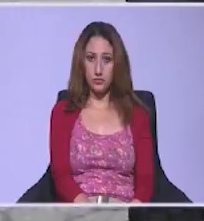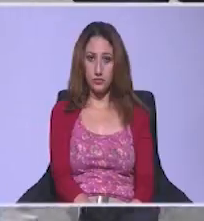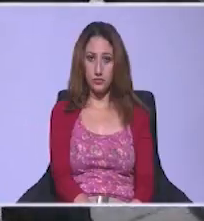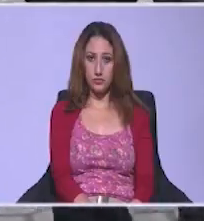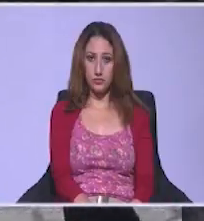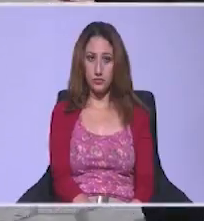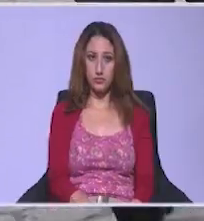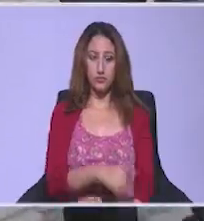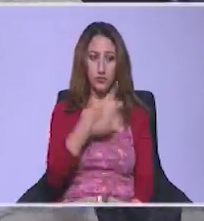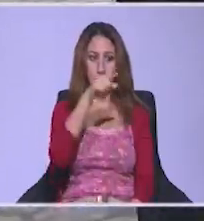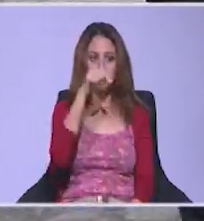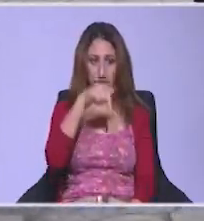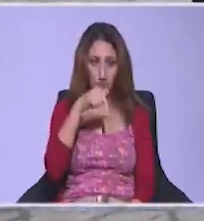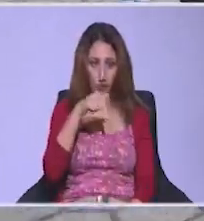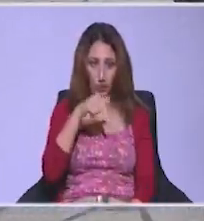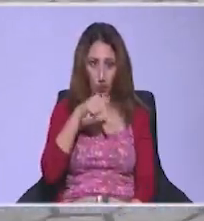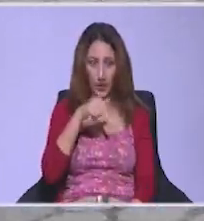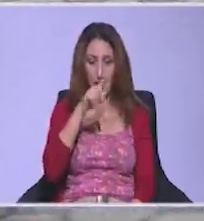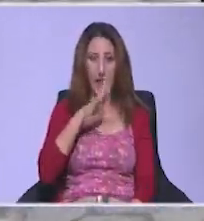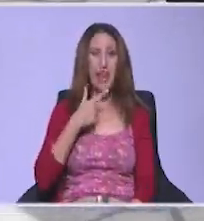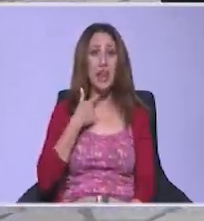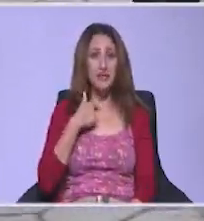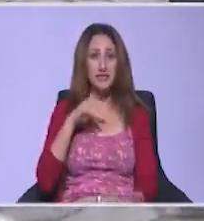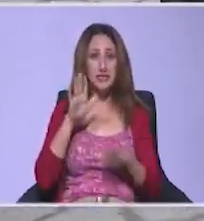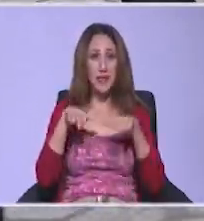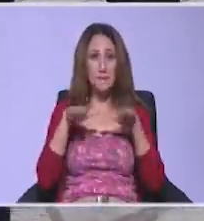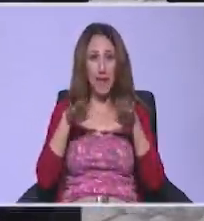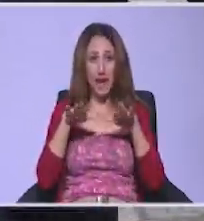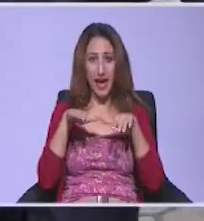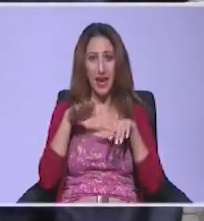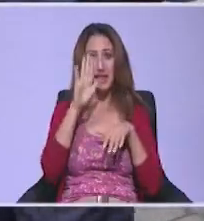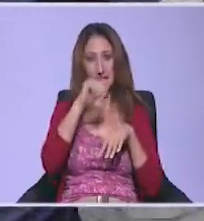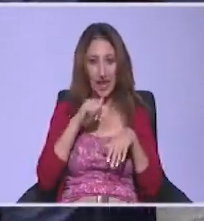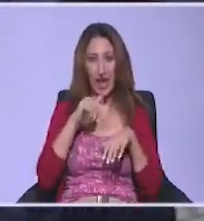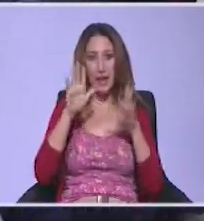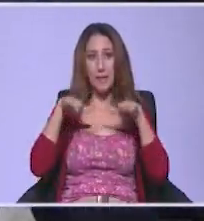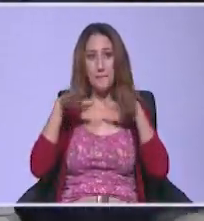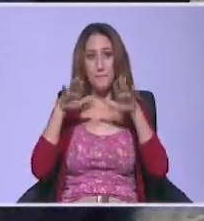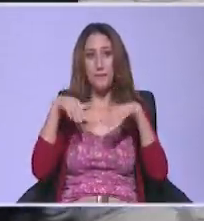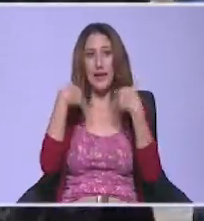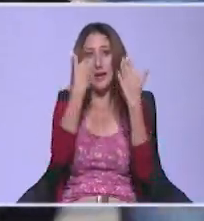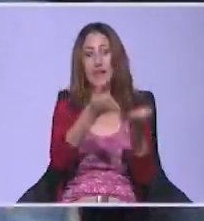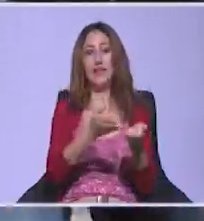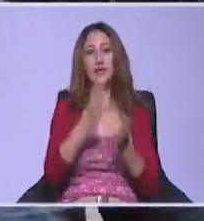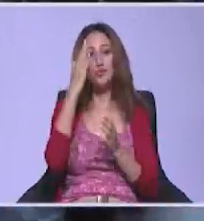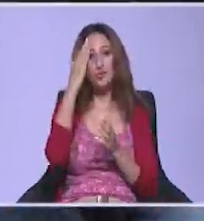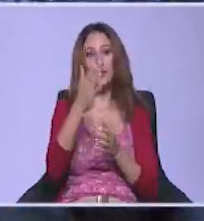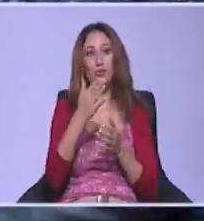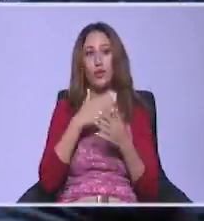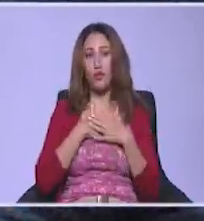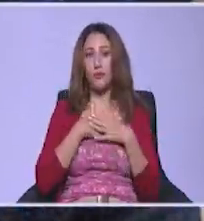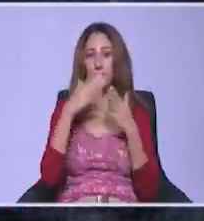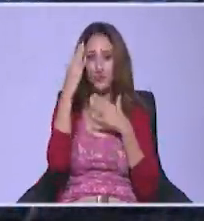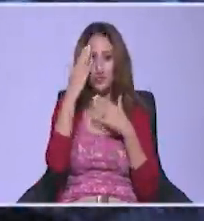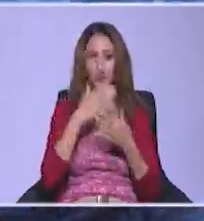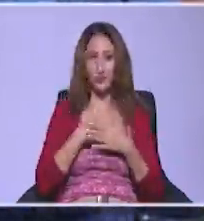ربنا يحفظك. دلوقتي انت كنت طلبتي مكنة خياطة. ربنا يخليك. تعالي يا ستي، ادي مكنة الخياطة. ربنا يخليك يا دكتور، ربنا